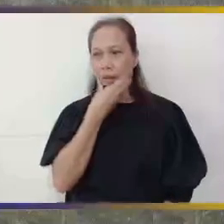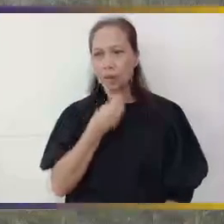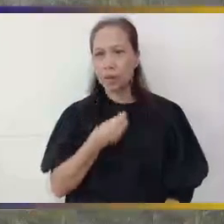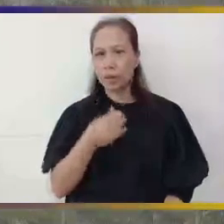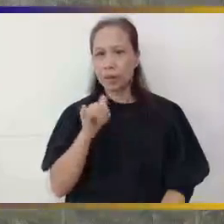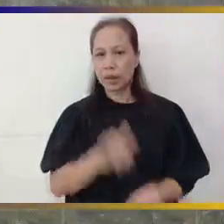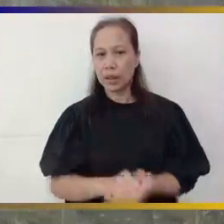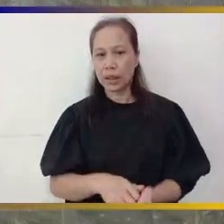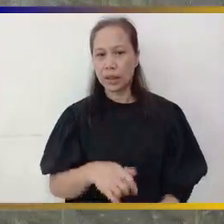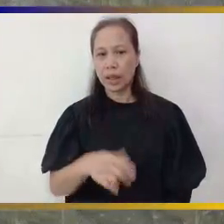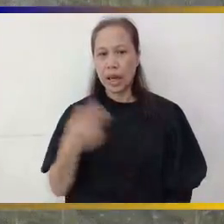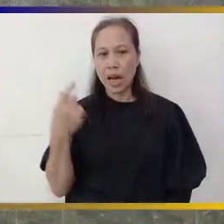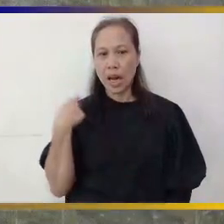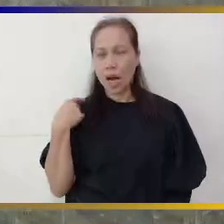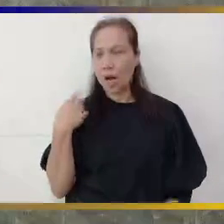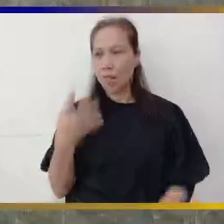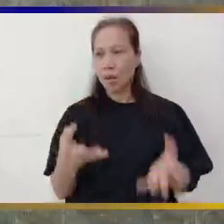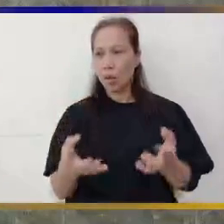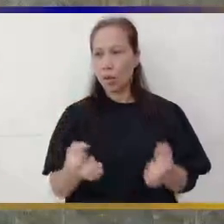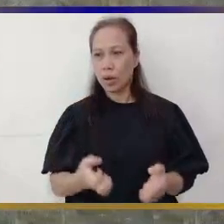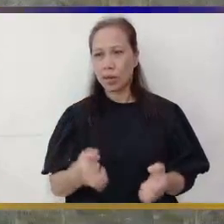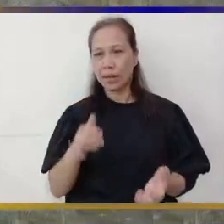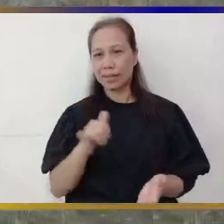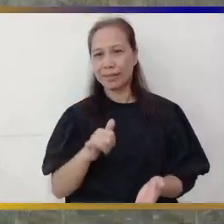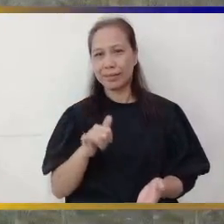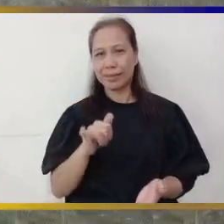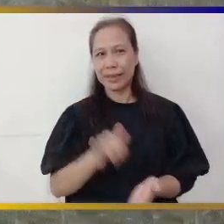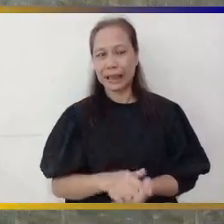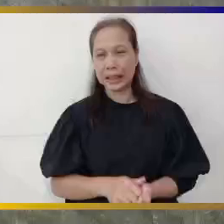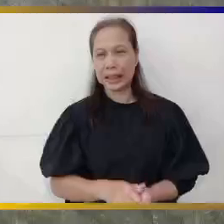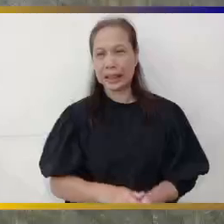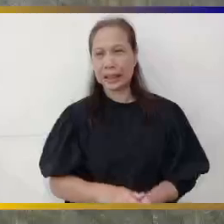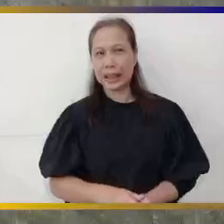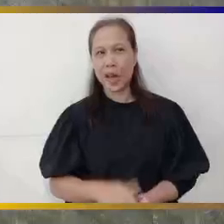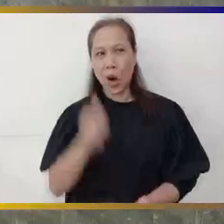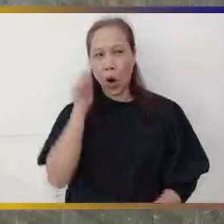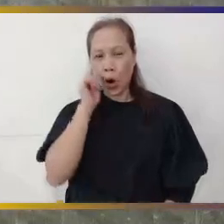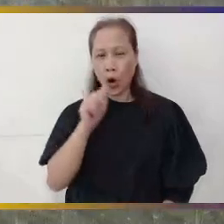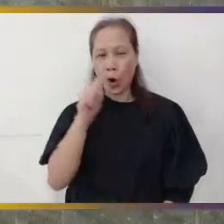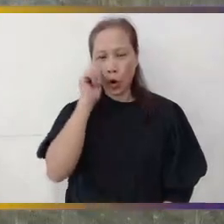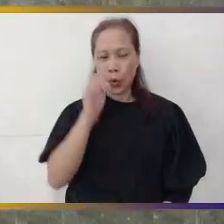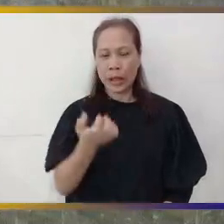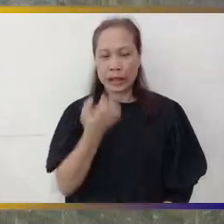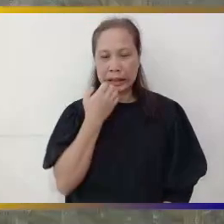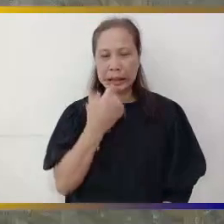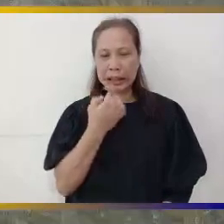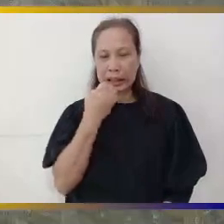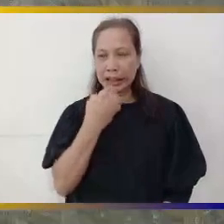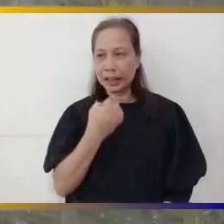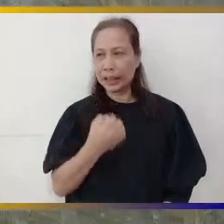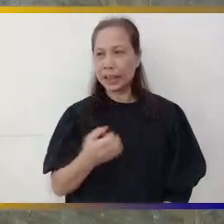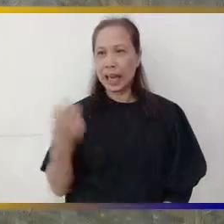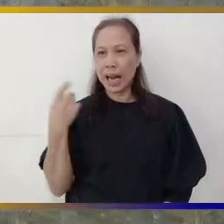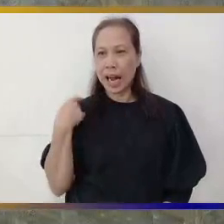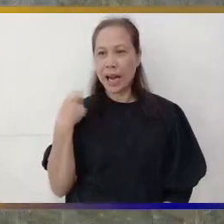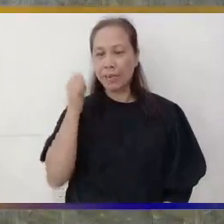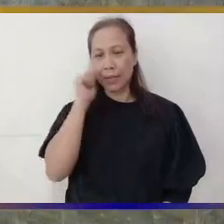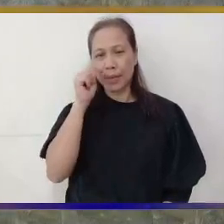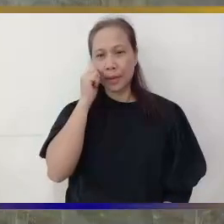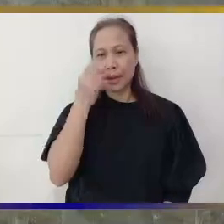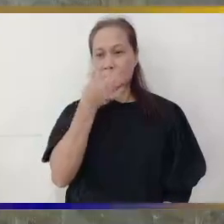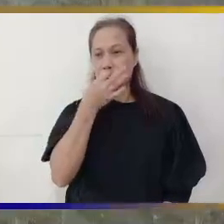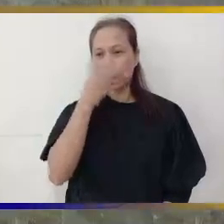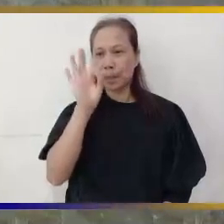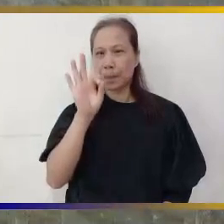kaagad nila ay parang laging spoon feeding you know lagi na lamang you know gaganyan na papaboran kahit may mga